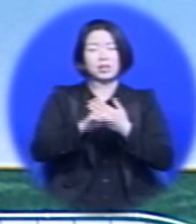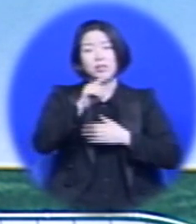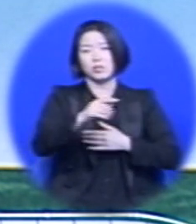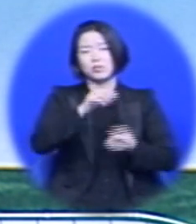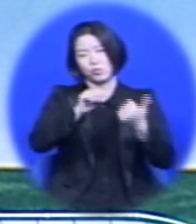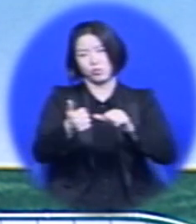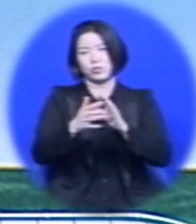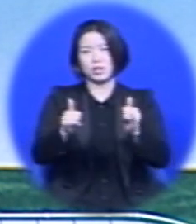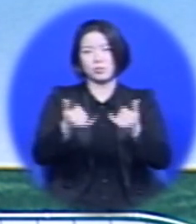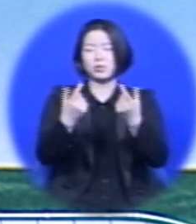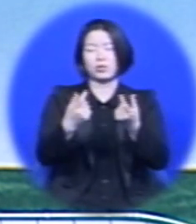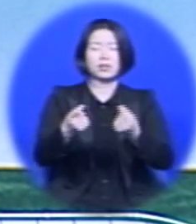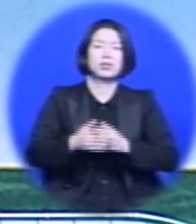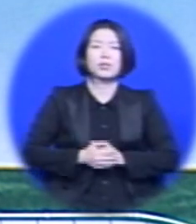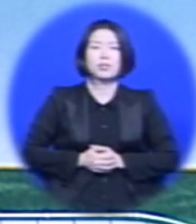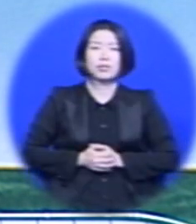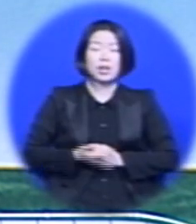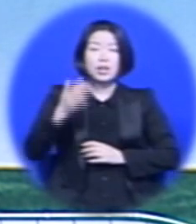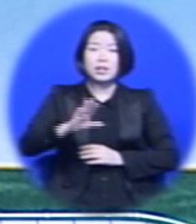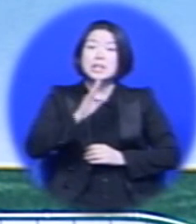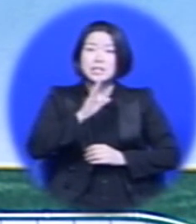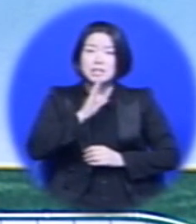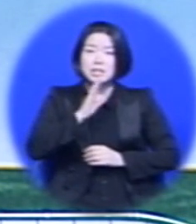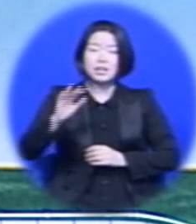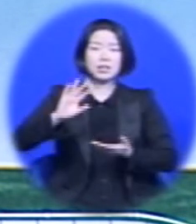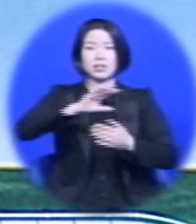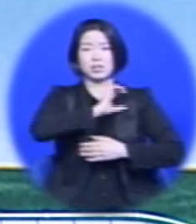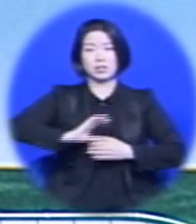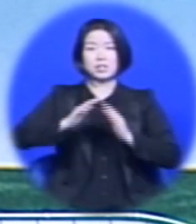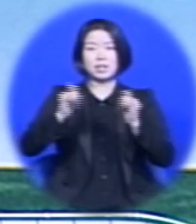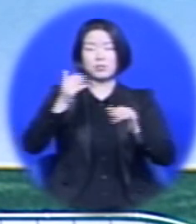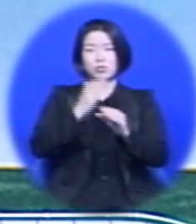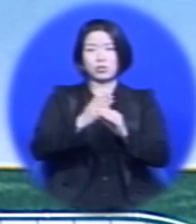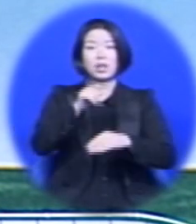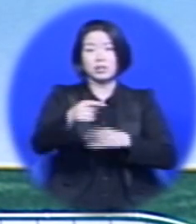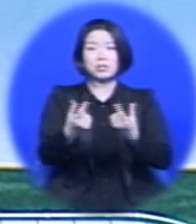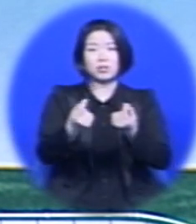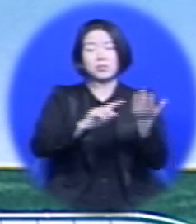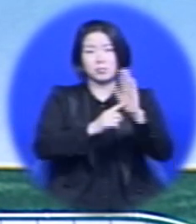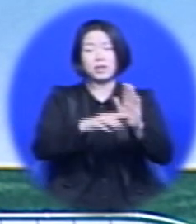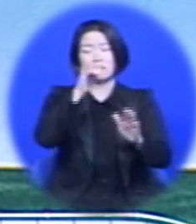죽은 사람이죠 근데 실제로 그리스도인들 중에 그런 분들이